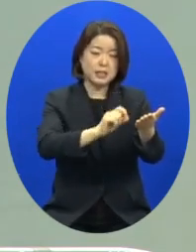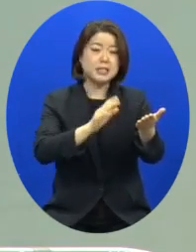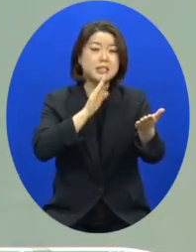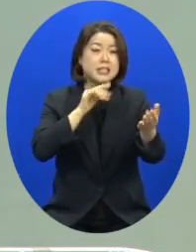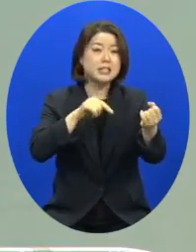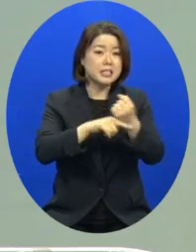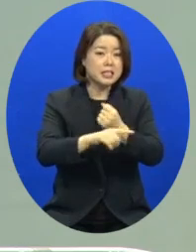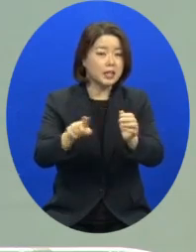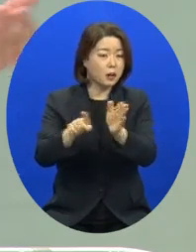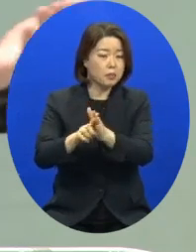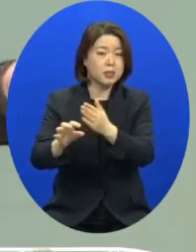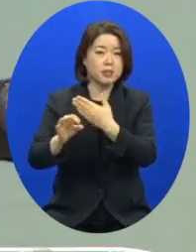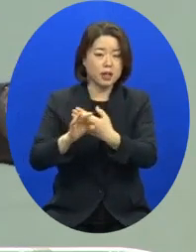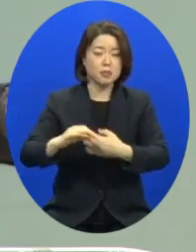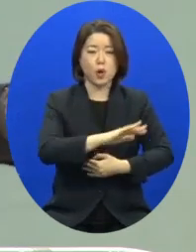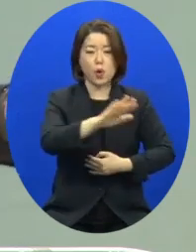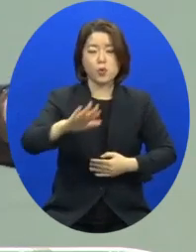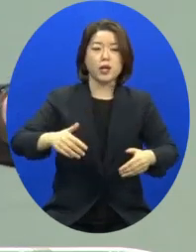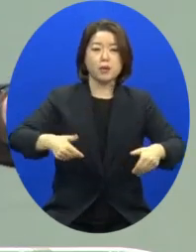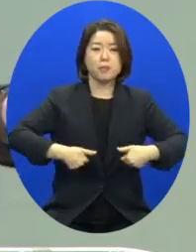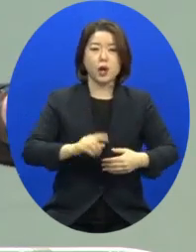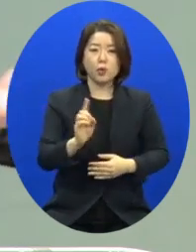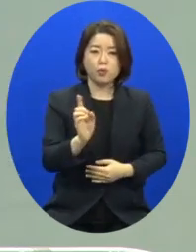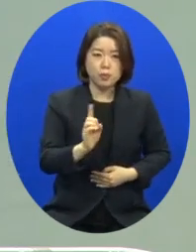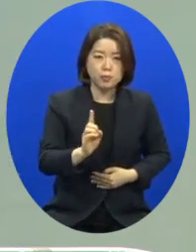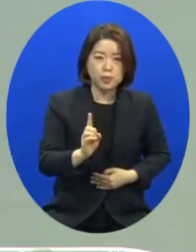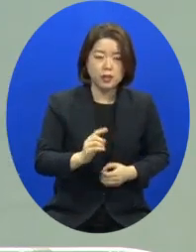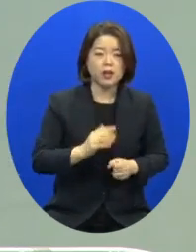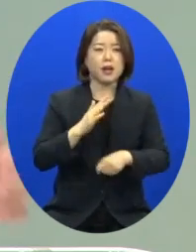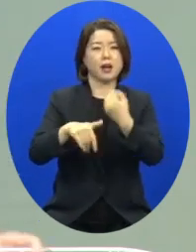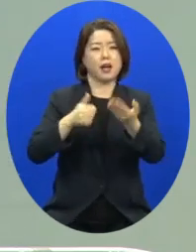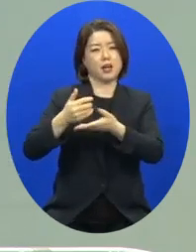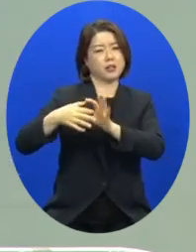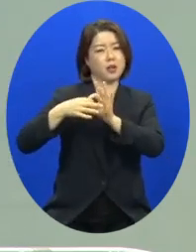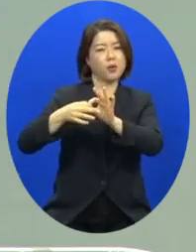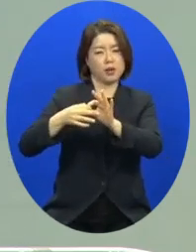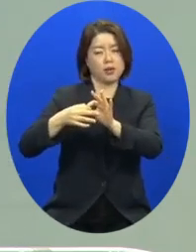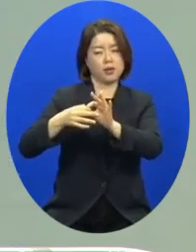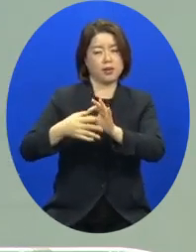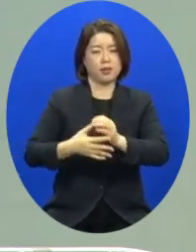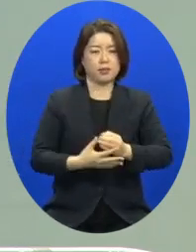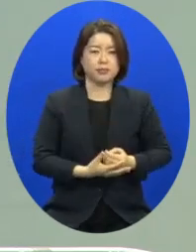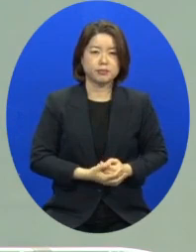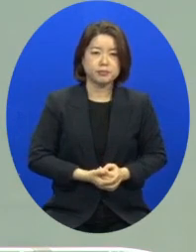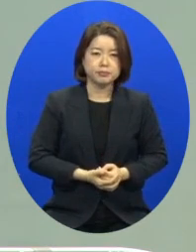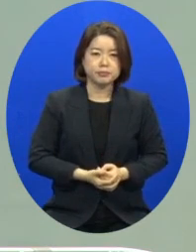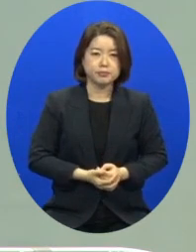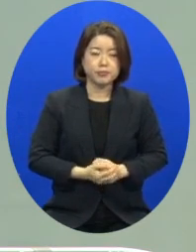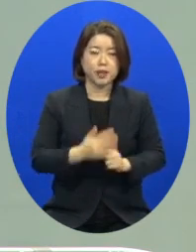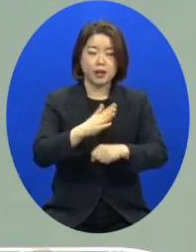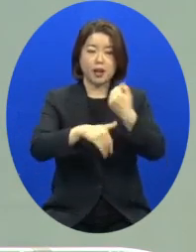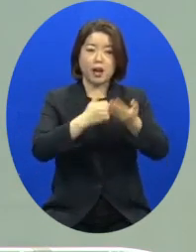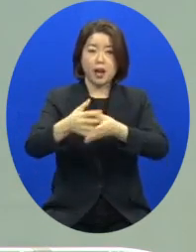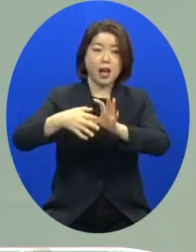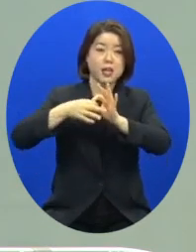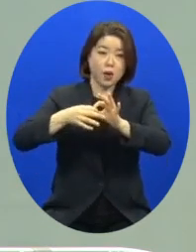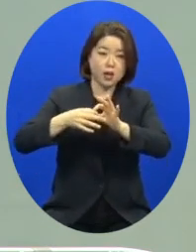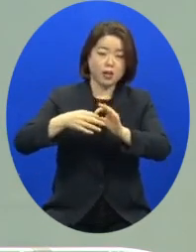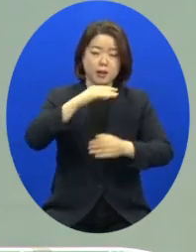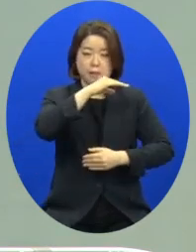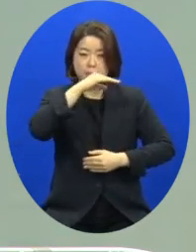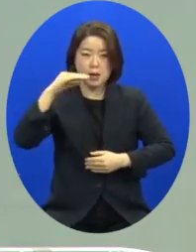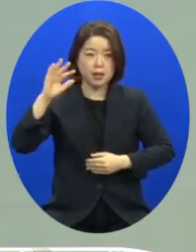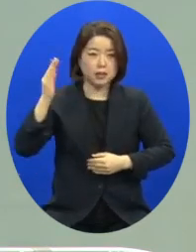믿는다면 우리에게 필요한 게 뭡니까? 하나님과의 관계뿐이죠. 하나님과의 관계가